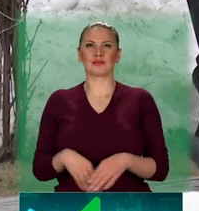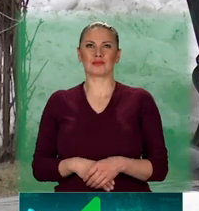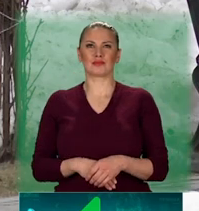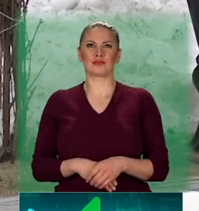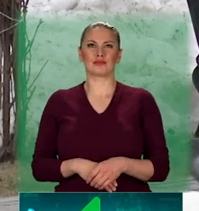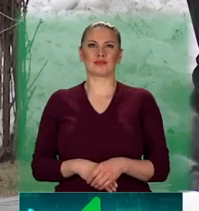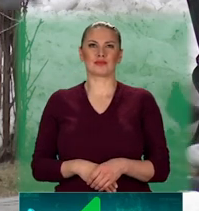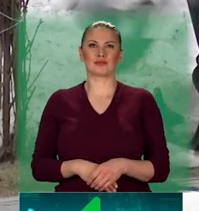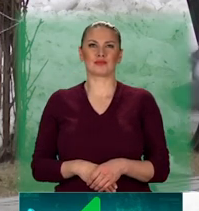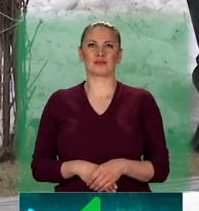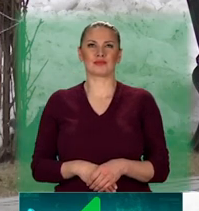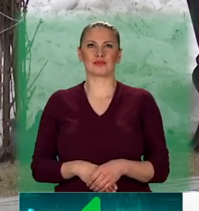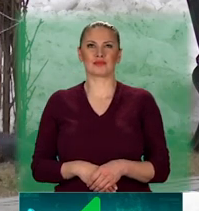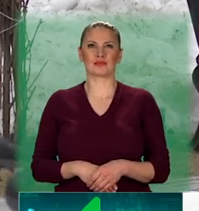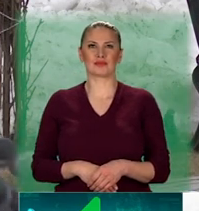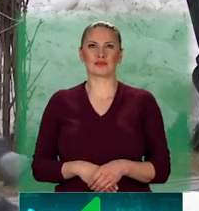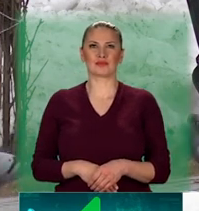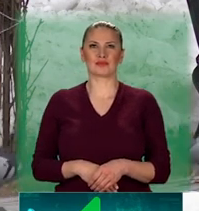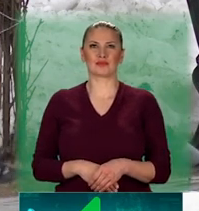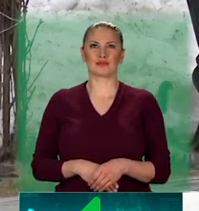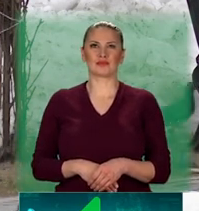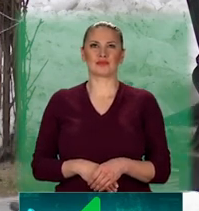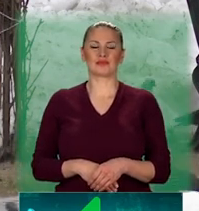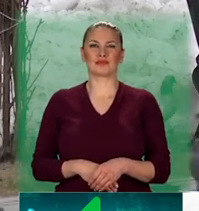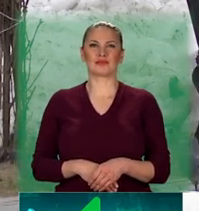Как суп из нее приготовить, знаете?